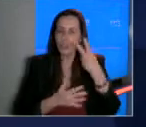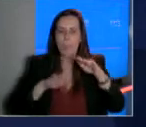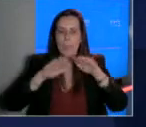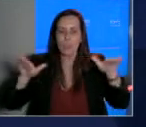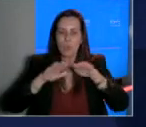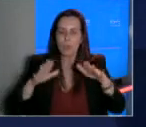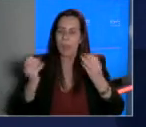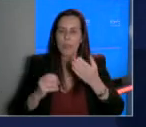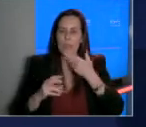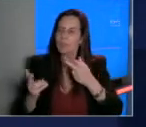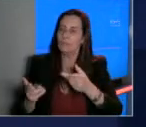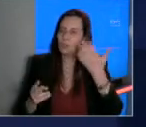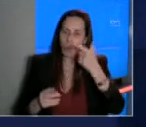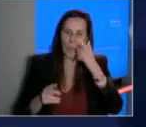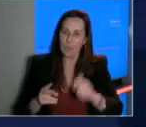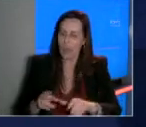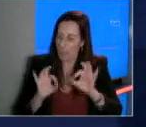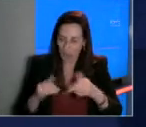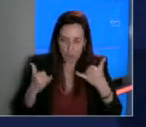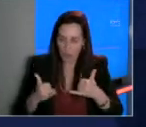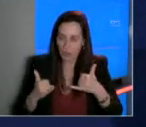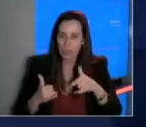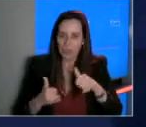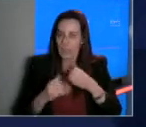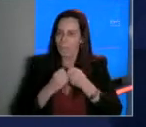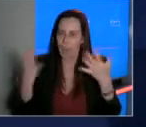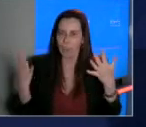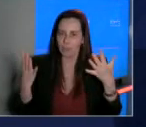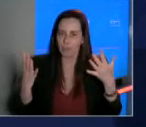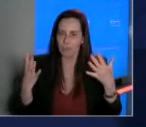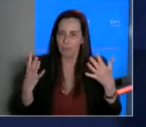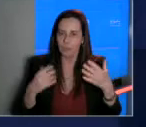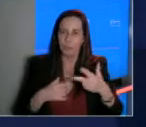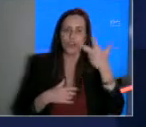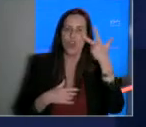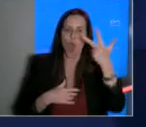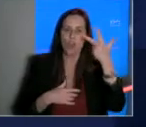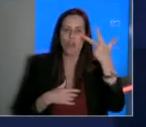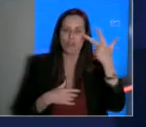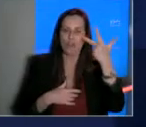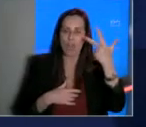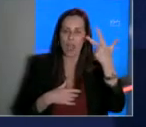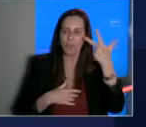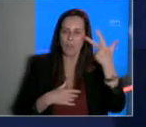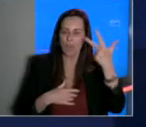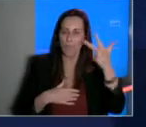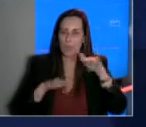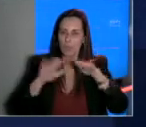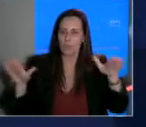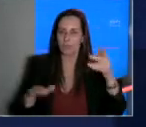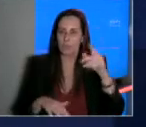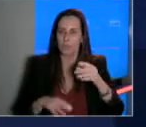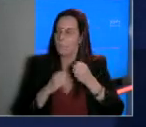מטוסים עם הרבה ישראלים שהיו באיטליה ממש בימים האחרונים, זה מדהים. שתיים... שלושה, גם היום. מדהים. היום עוד